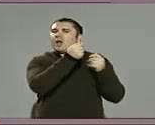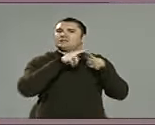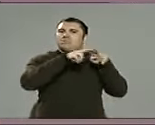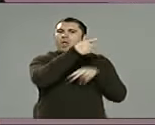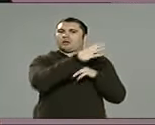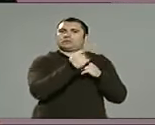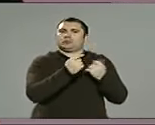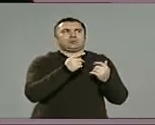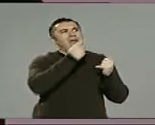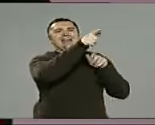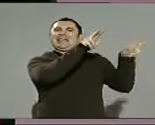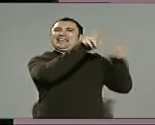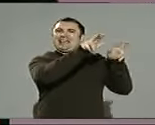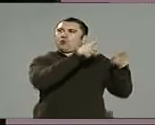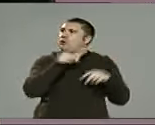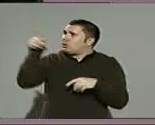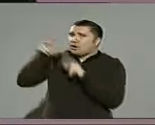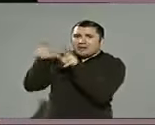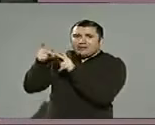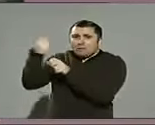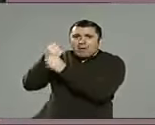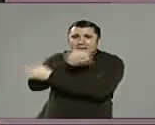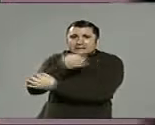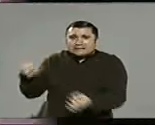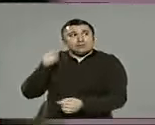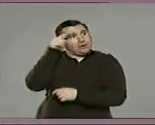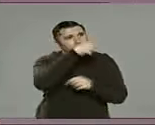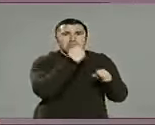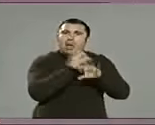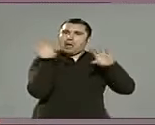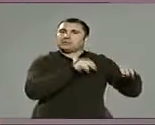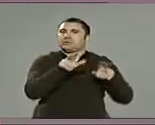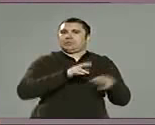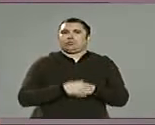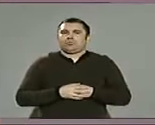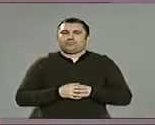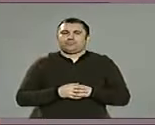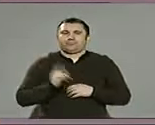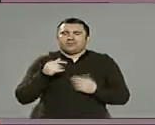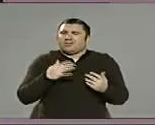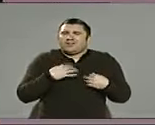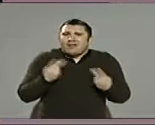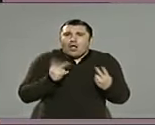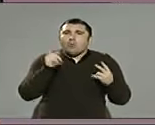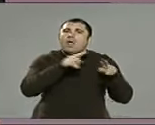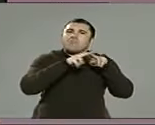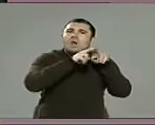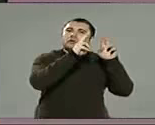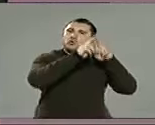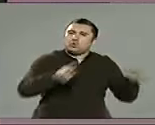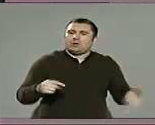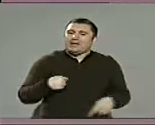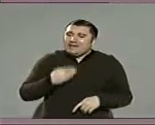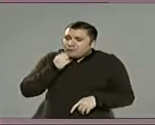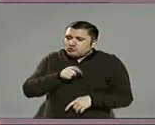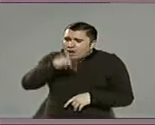ihnen gewählten Parlamente und Regierungen. Ich sage euch, mir ist das eigentlich völlig egal, ob Märkte zur Ruhe kommen. Ich will, dass die Menschen wieder